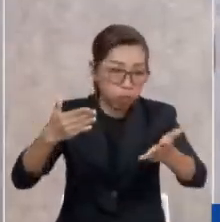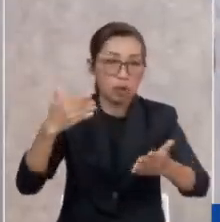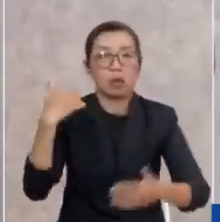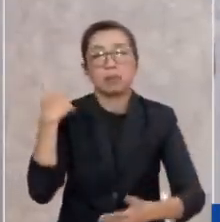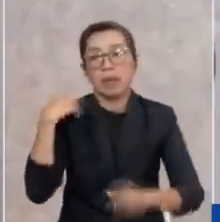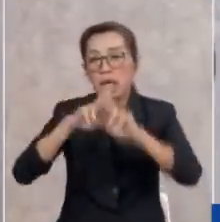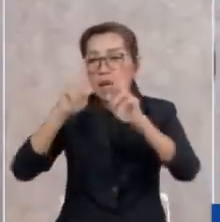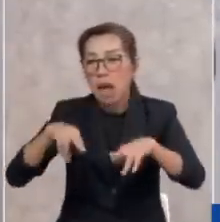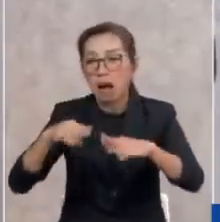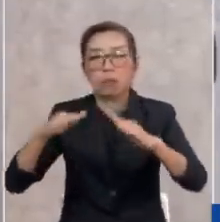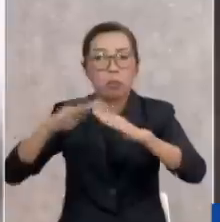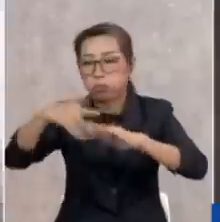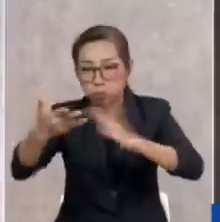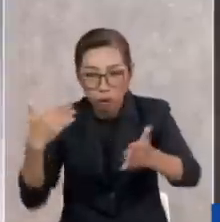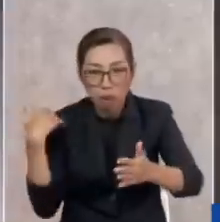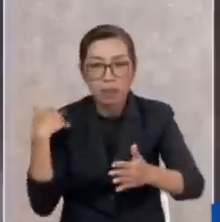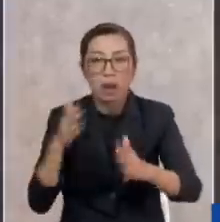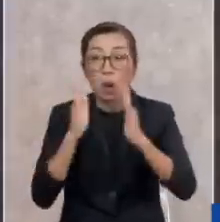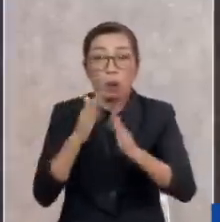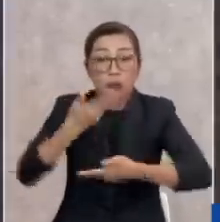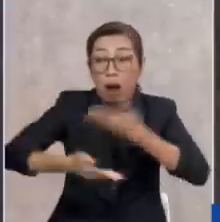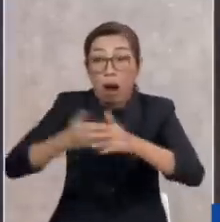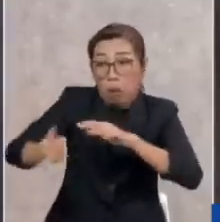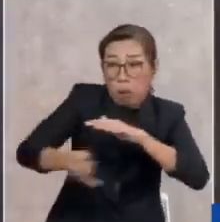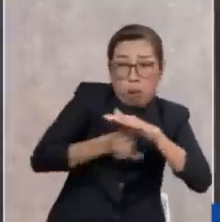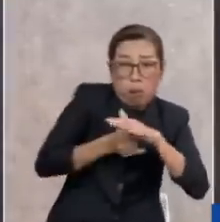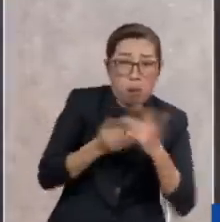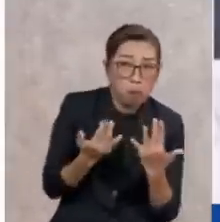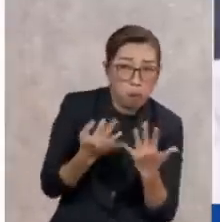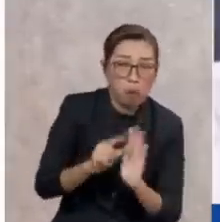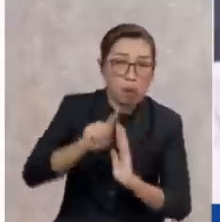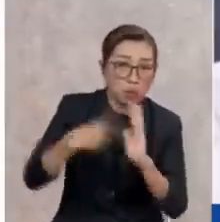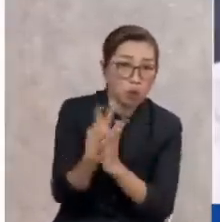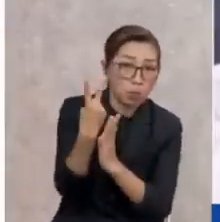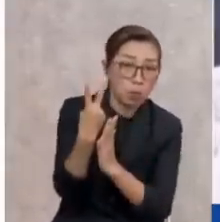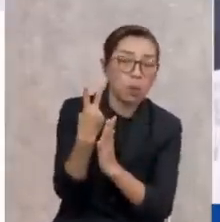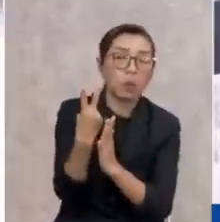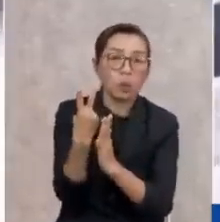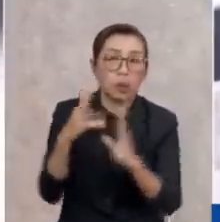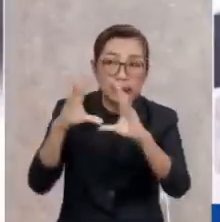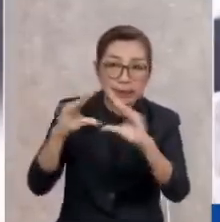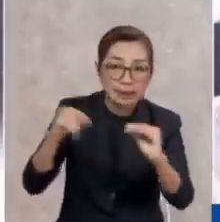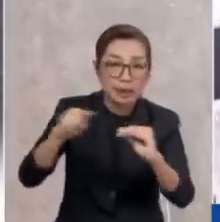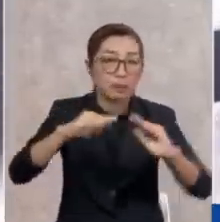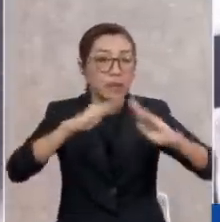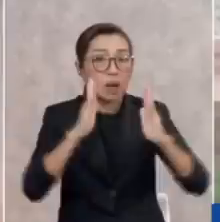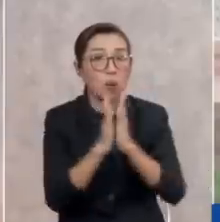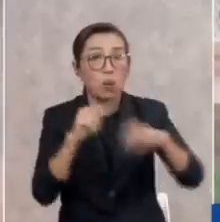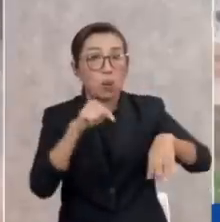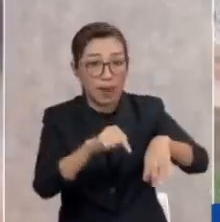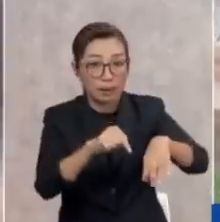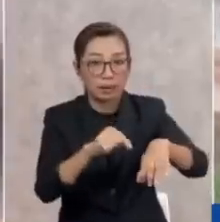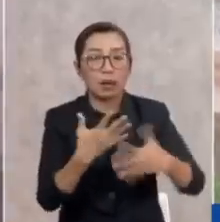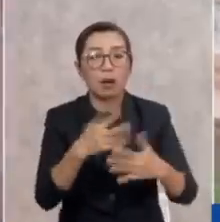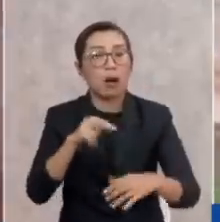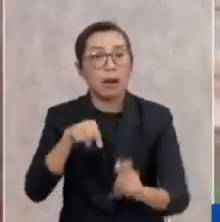หายพ่อค้าแม่ขายต้องวิ่งหลบในที่ปลอดภัยใช้เวลาประมาณเกือบ2ชั่วโมงนะคะส่วนที่วัดดงอำเภอเมืองนคร